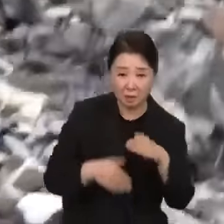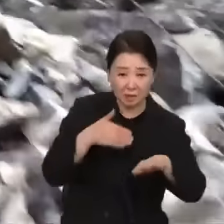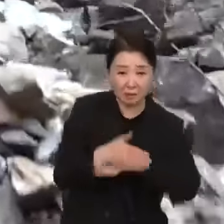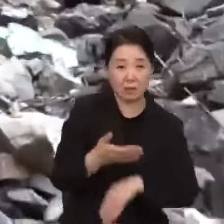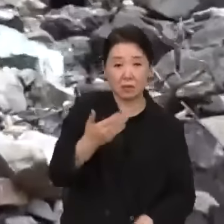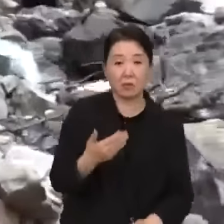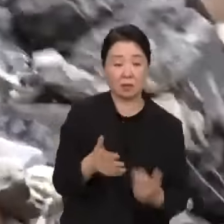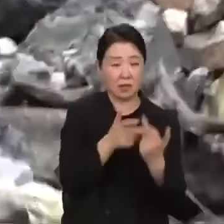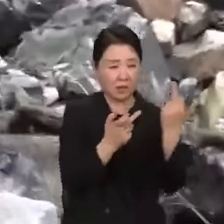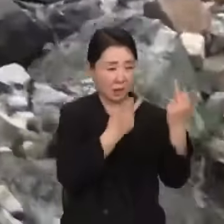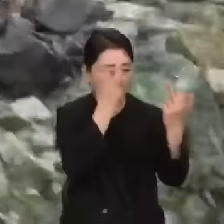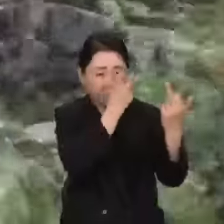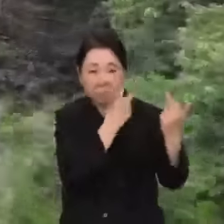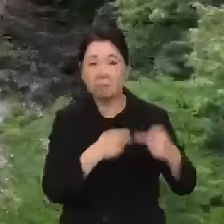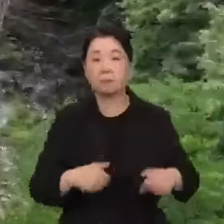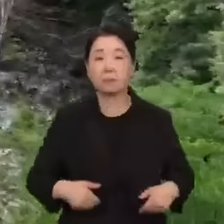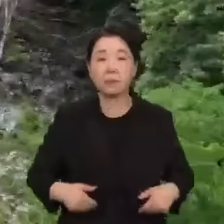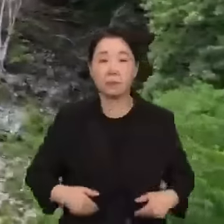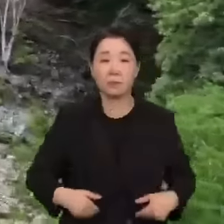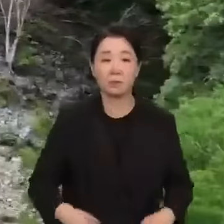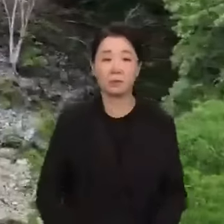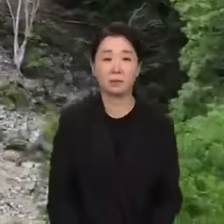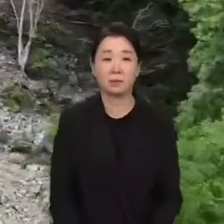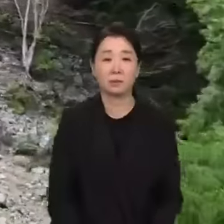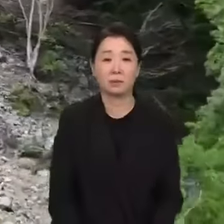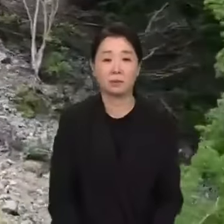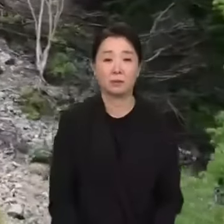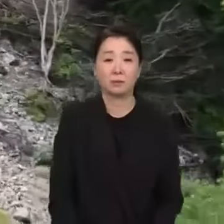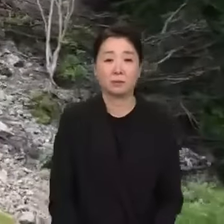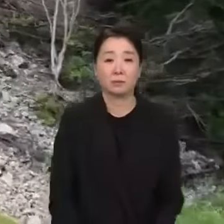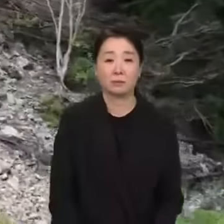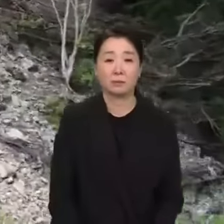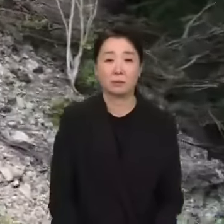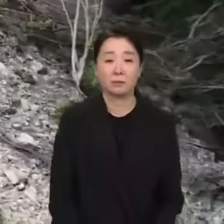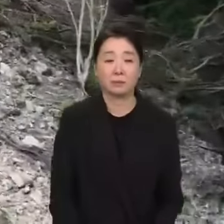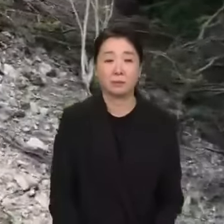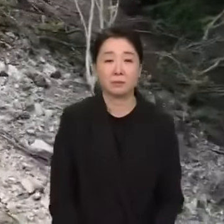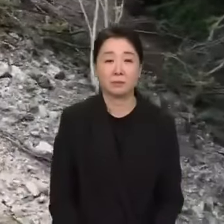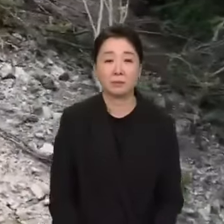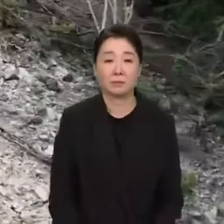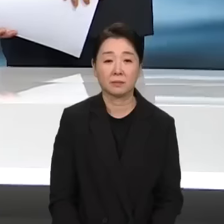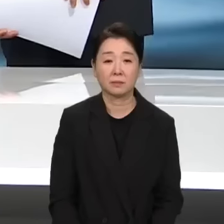전에 산을 살펴야 합니다. JTBC 임예은입니다.